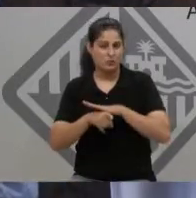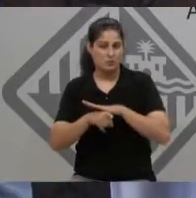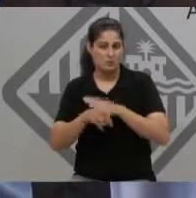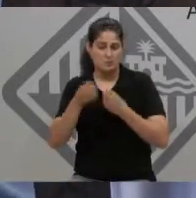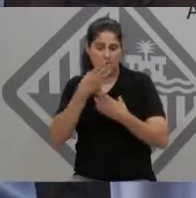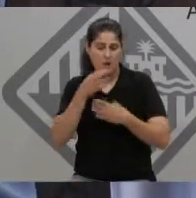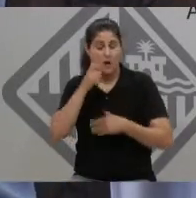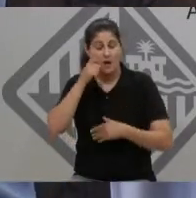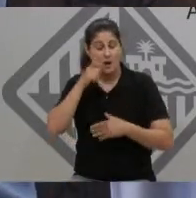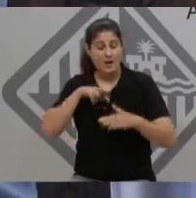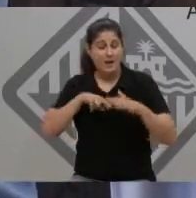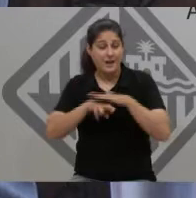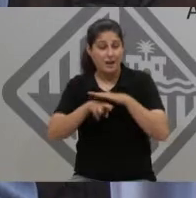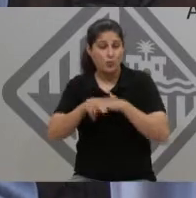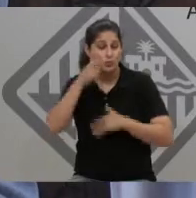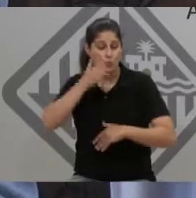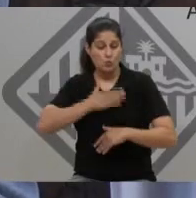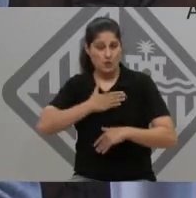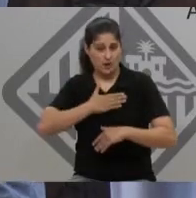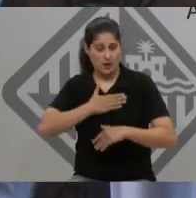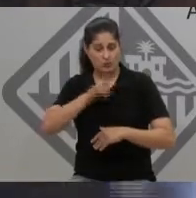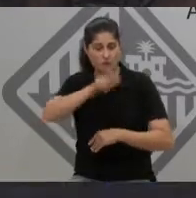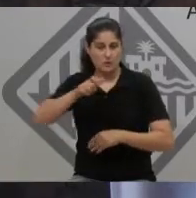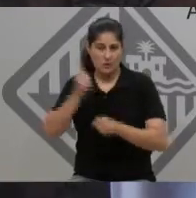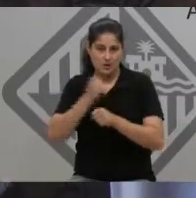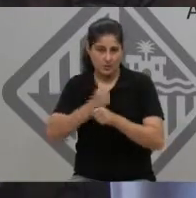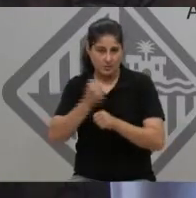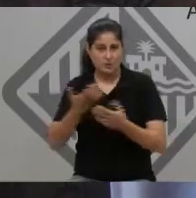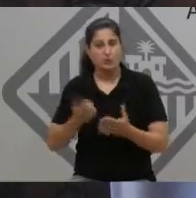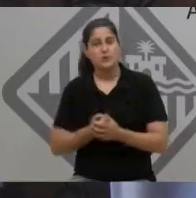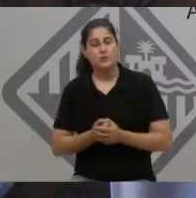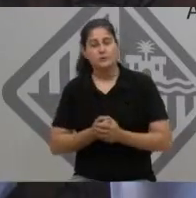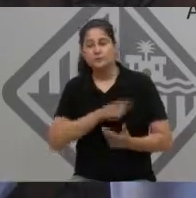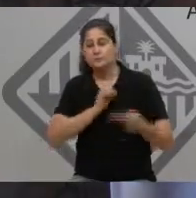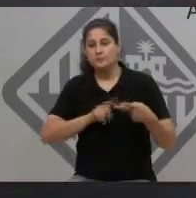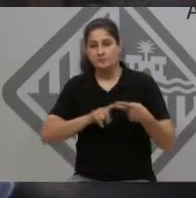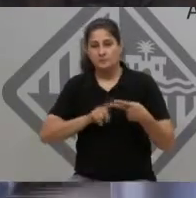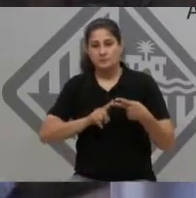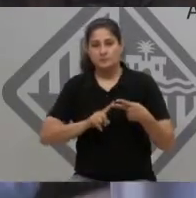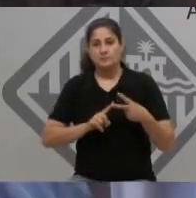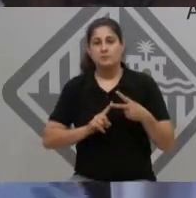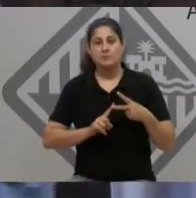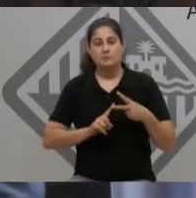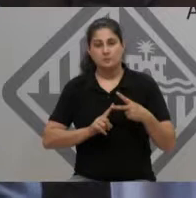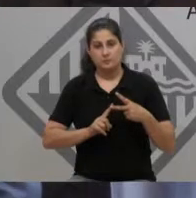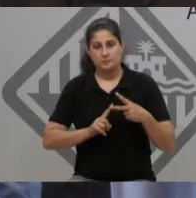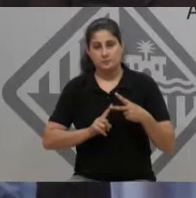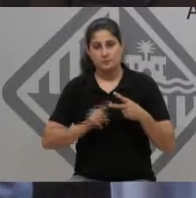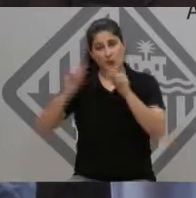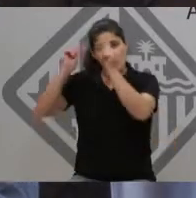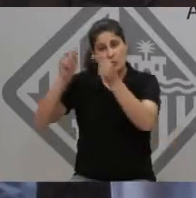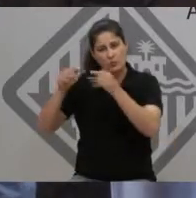el principal recurs d'aquest Ajuntament, que són els recursos humans. En segon lloc, mantenir l'estabilitat